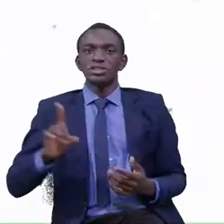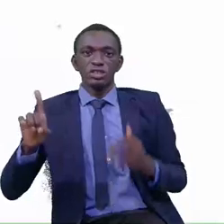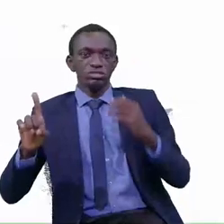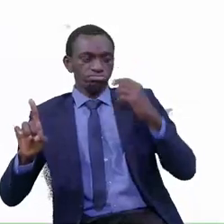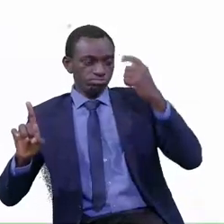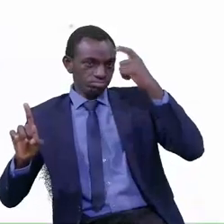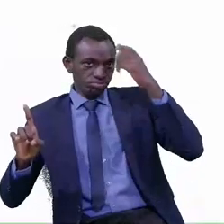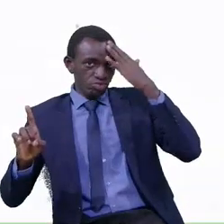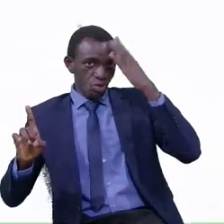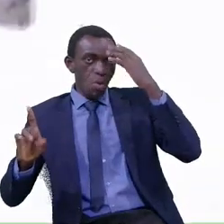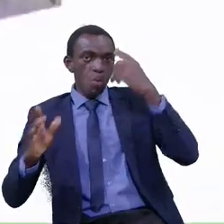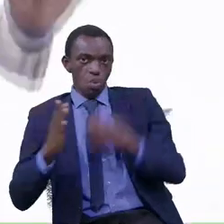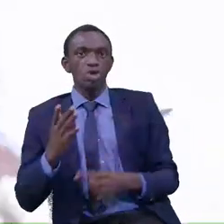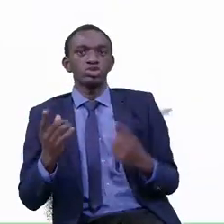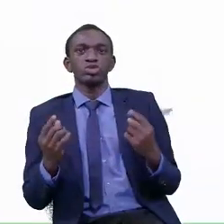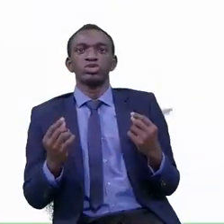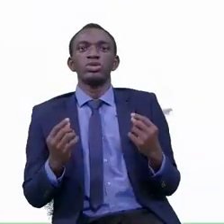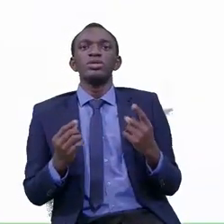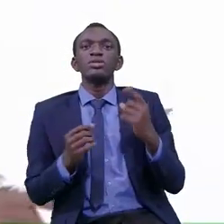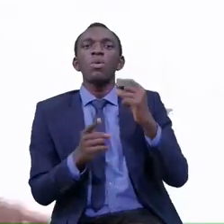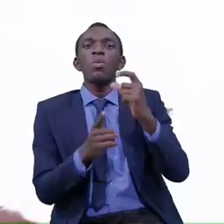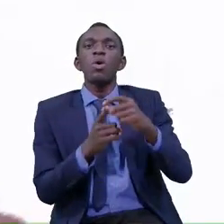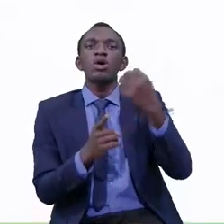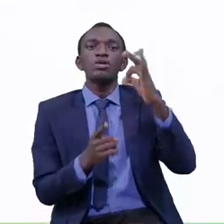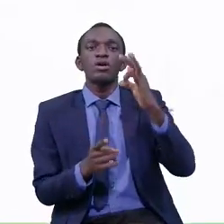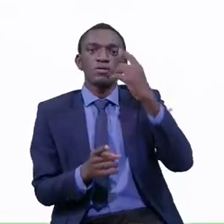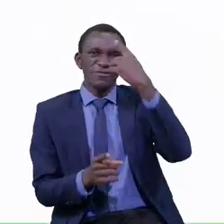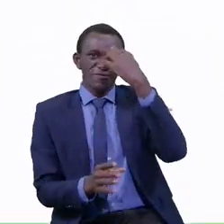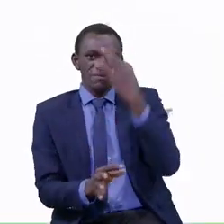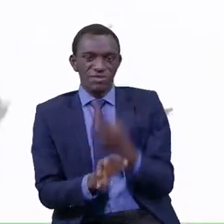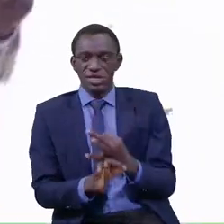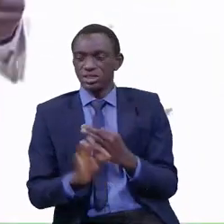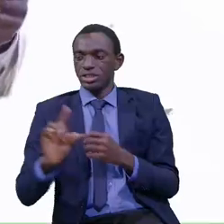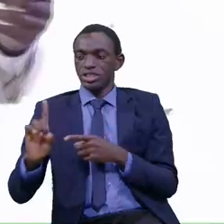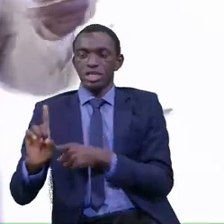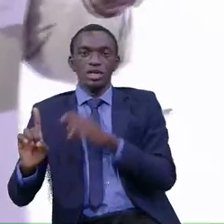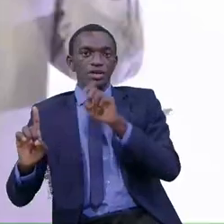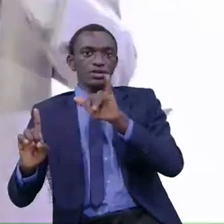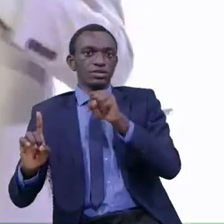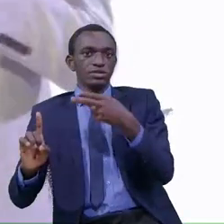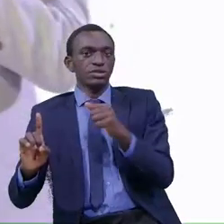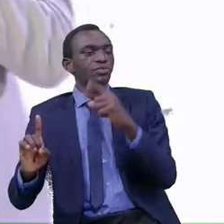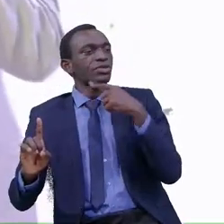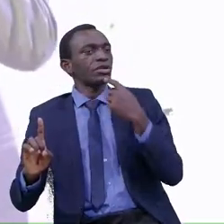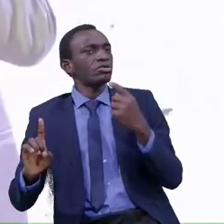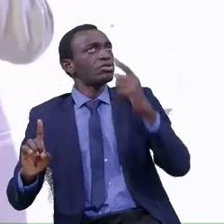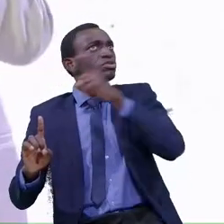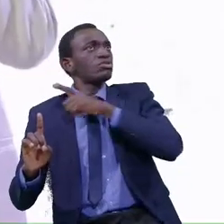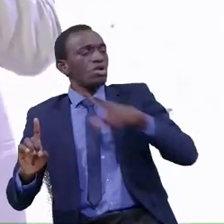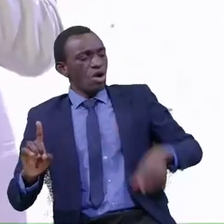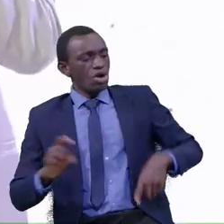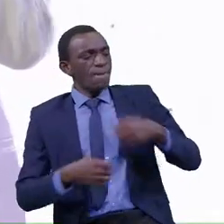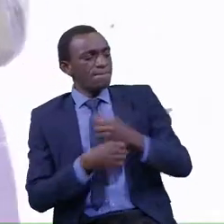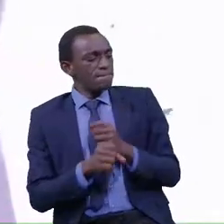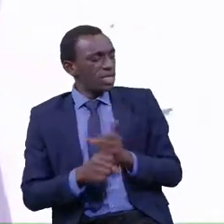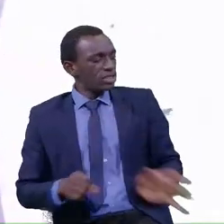foi, Seigneur, rends-les aveugles. Et ils ont été aveuglés. Il a dit, il va